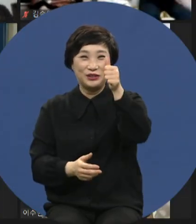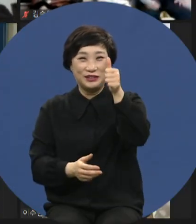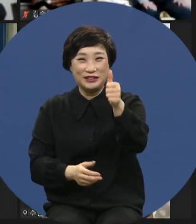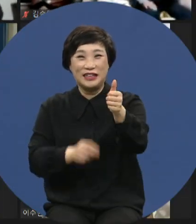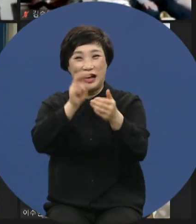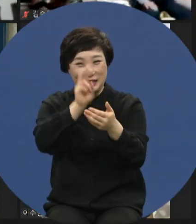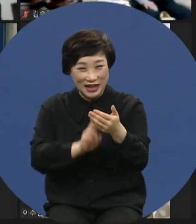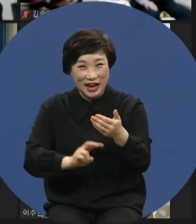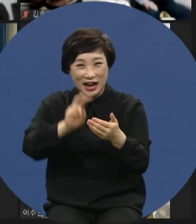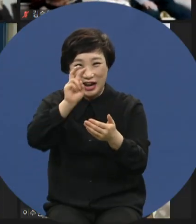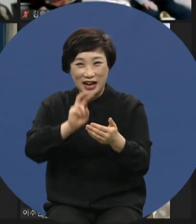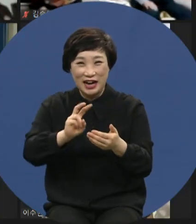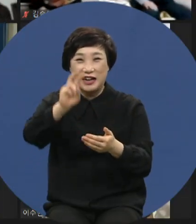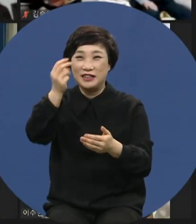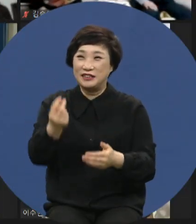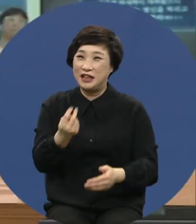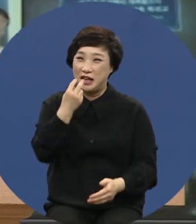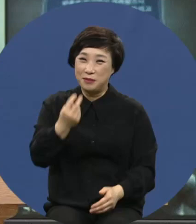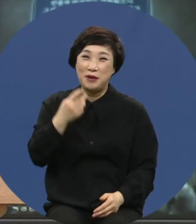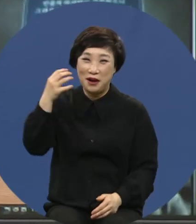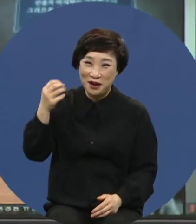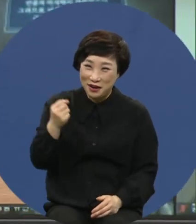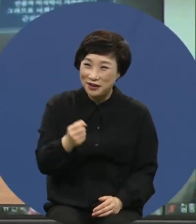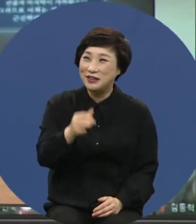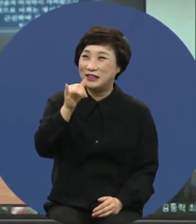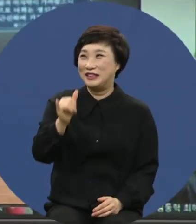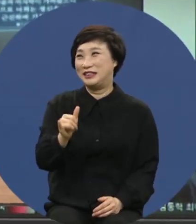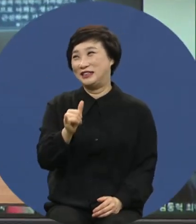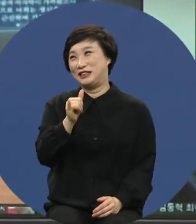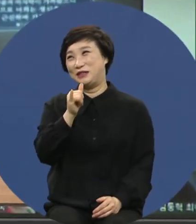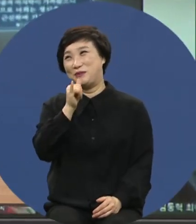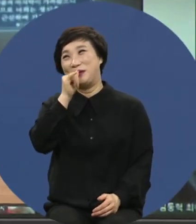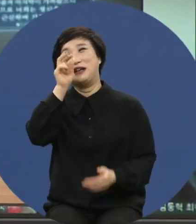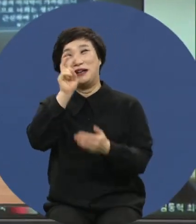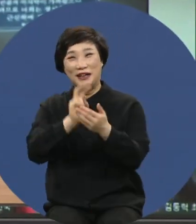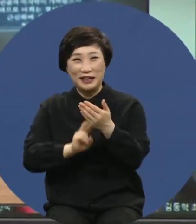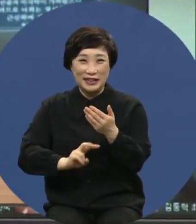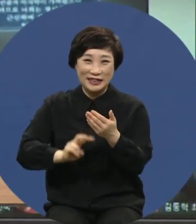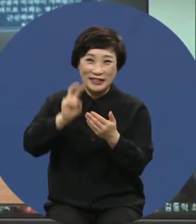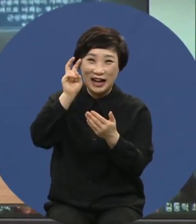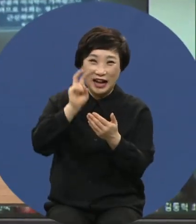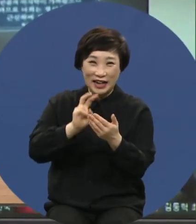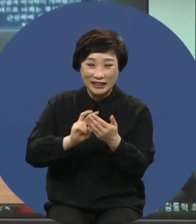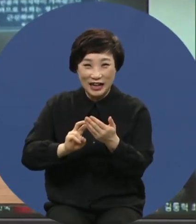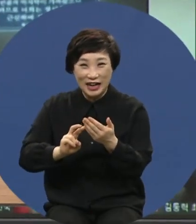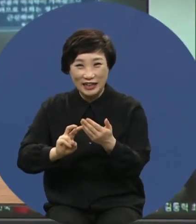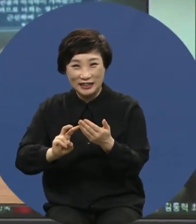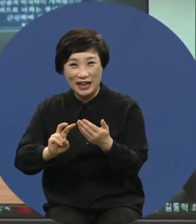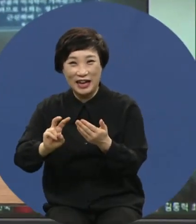할렐루야 주를 찬양. 생명 있음을